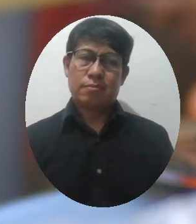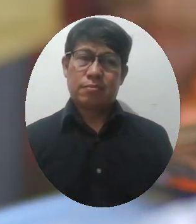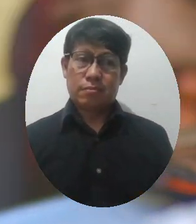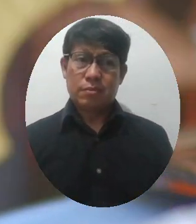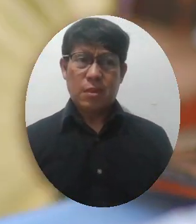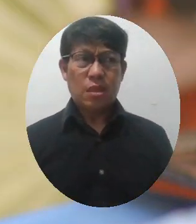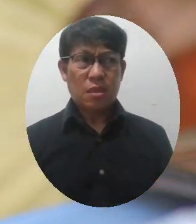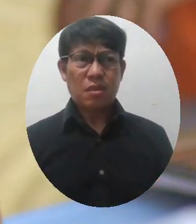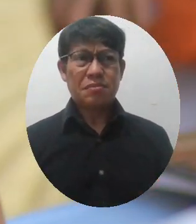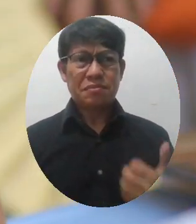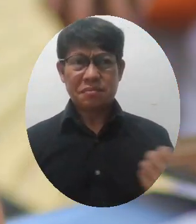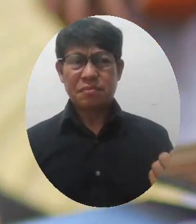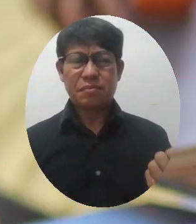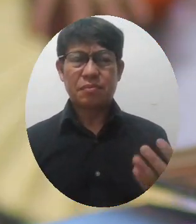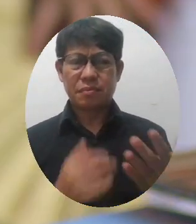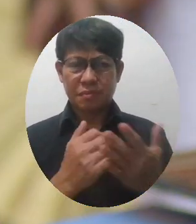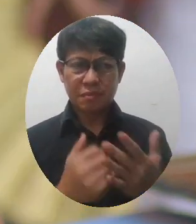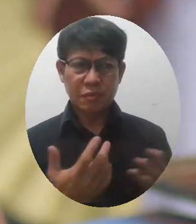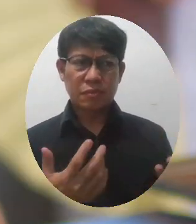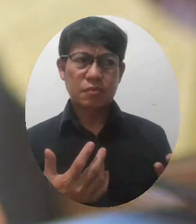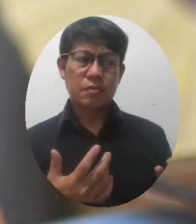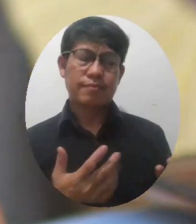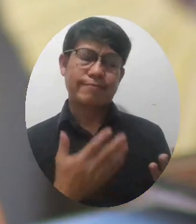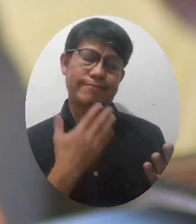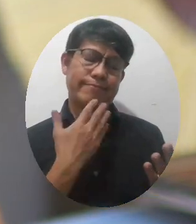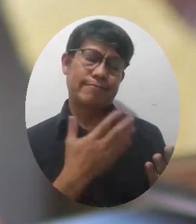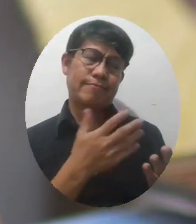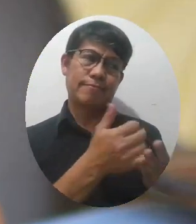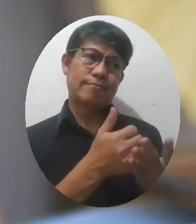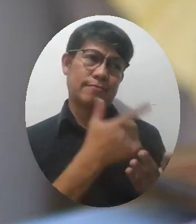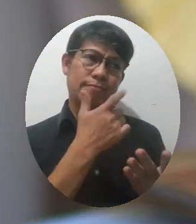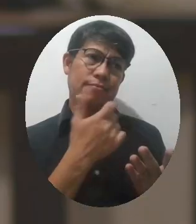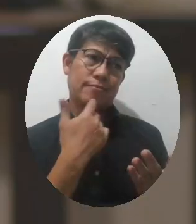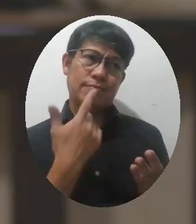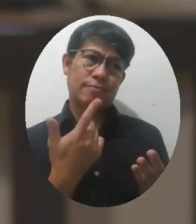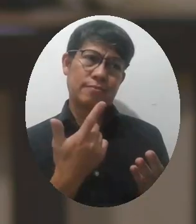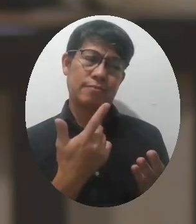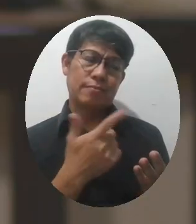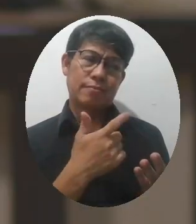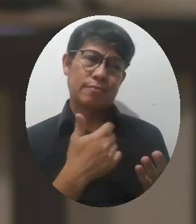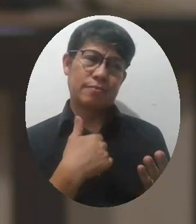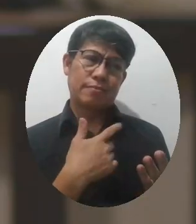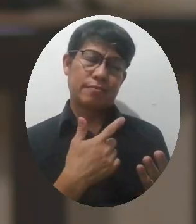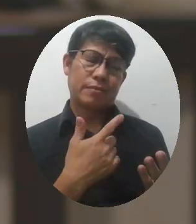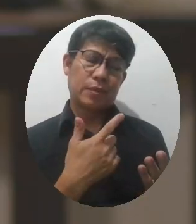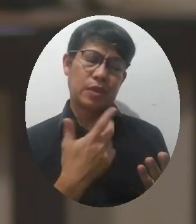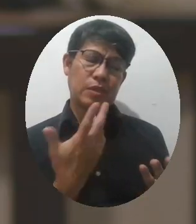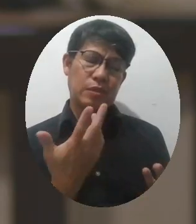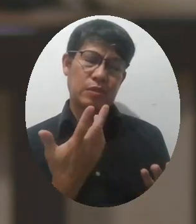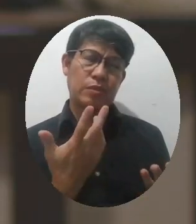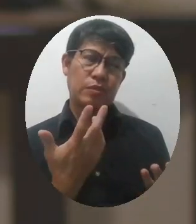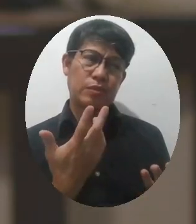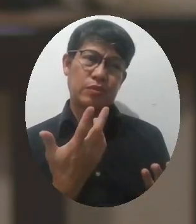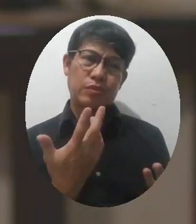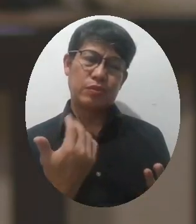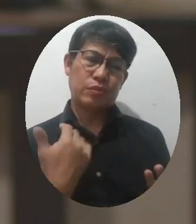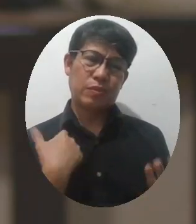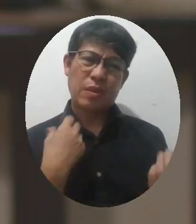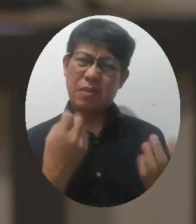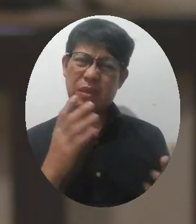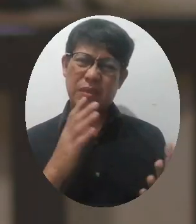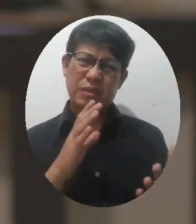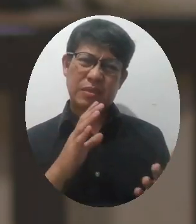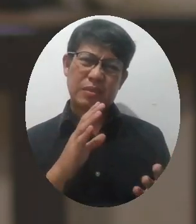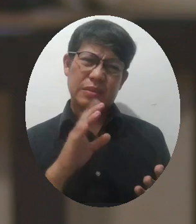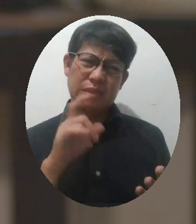binibigyan po kami nun, kumbaga kahit papaano po, nakakaluwag po kami. Kasi yung ibibili po namin, na ibabayad po namin sa ibang